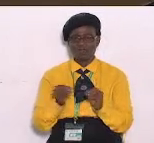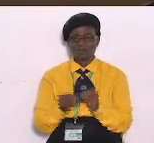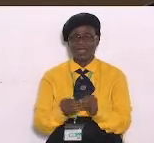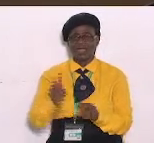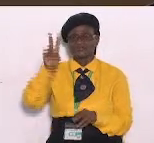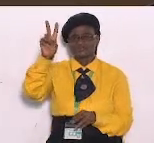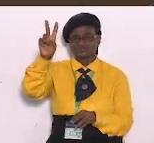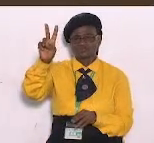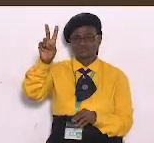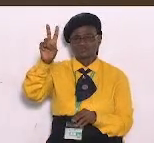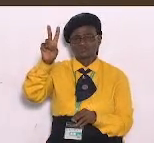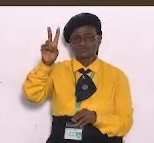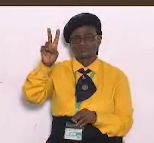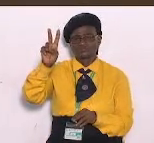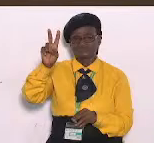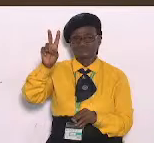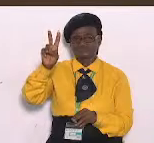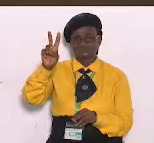le numéro